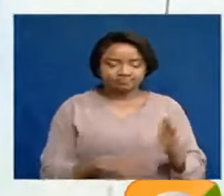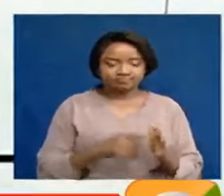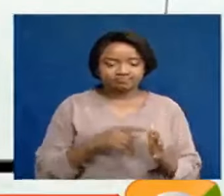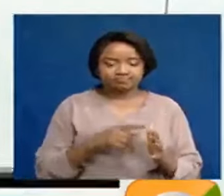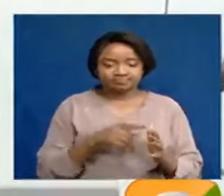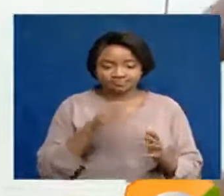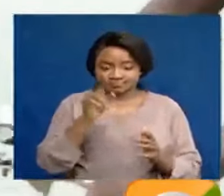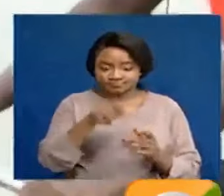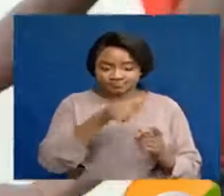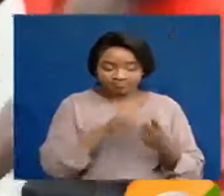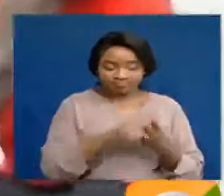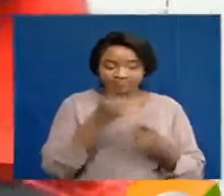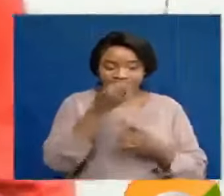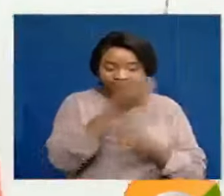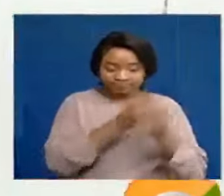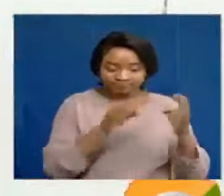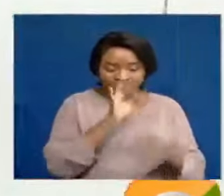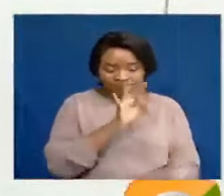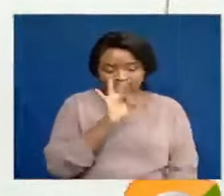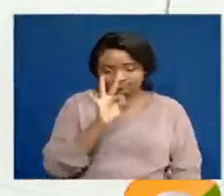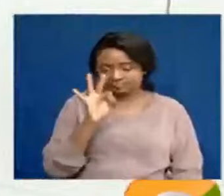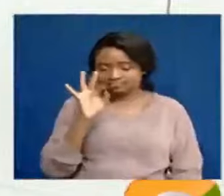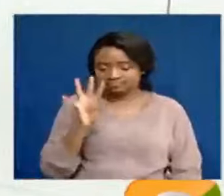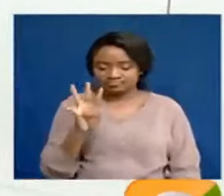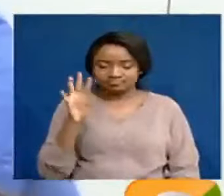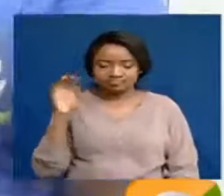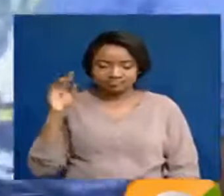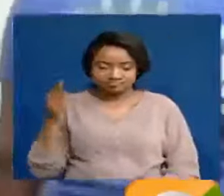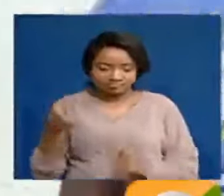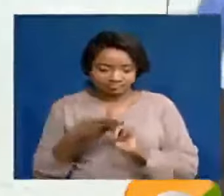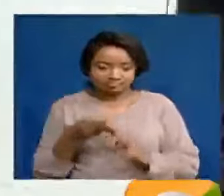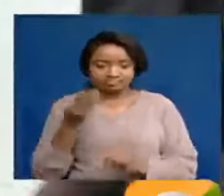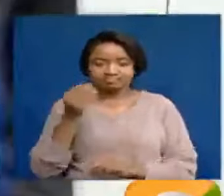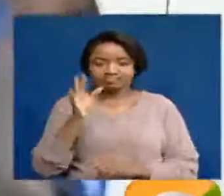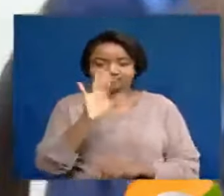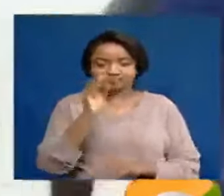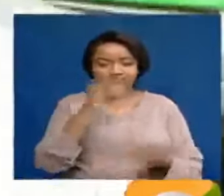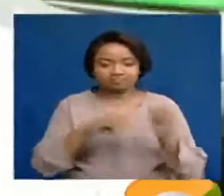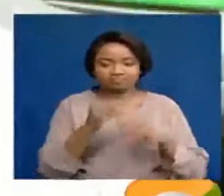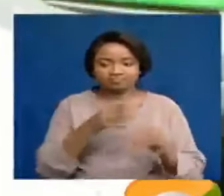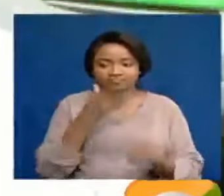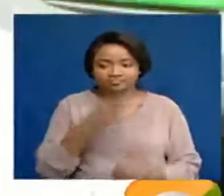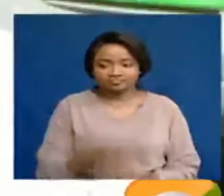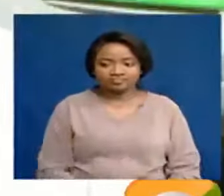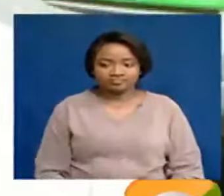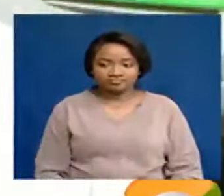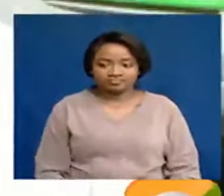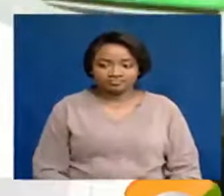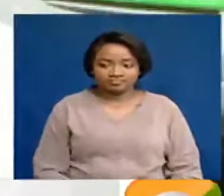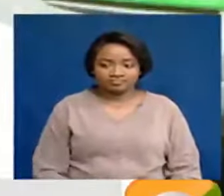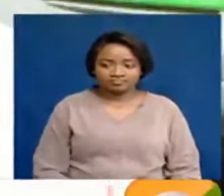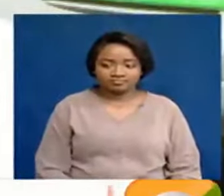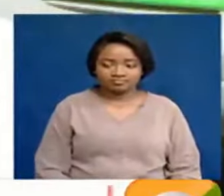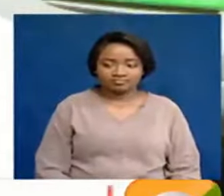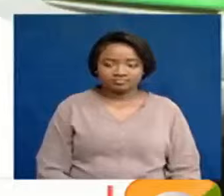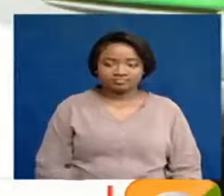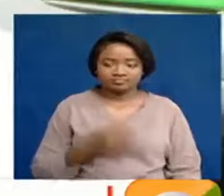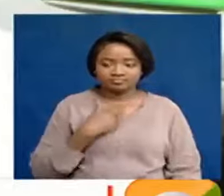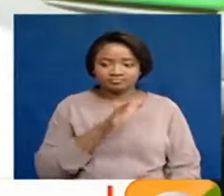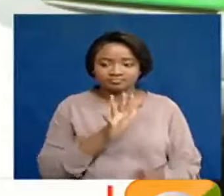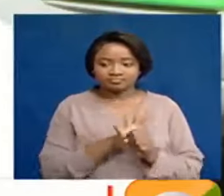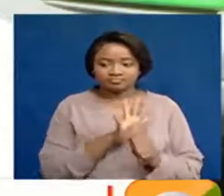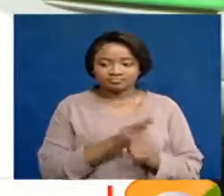kubonyeza *334# na hapo waweze kuweka pesa yao, hapo itakuwa iko salama. There is a lot of activities happening and we're getting